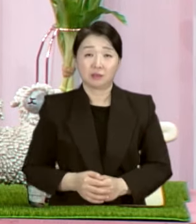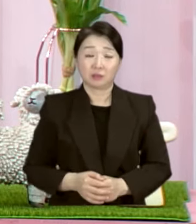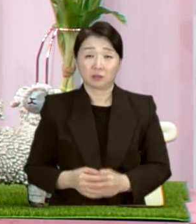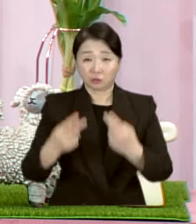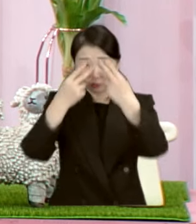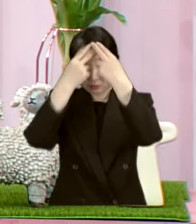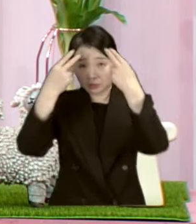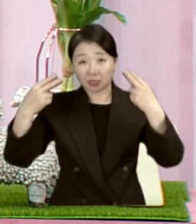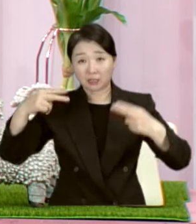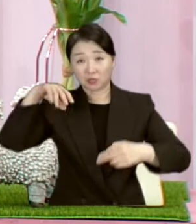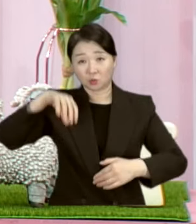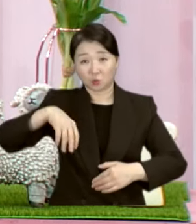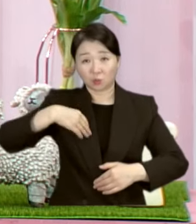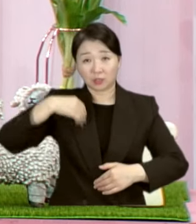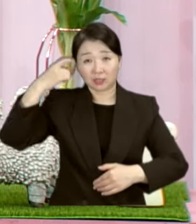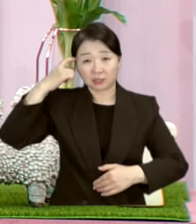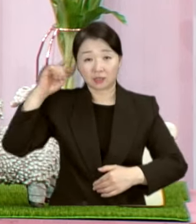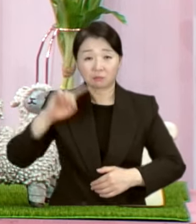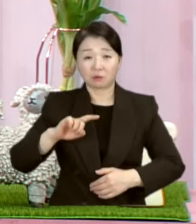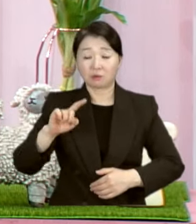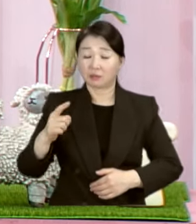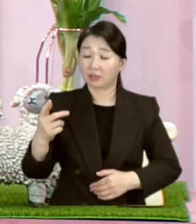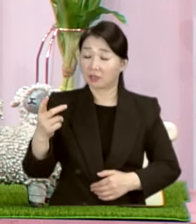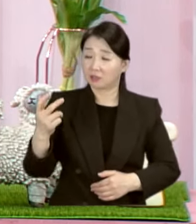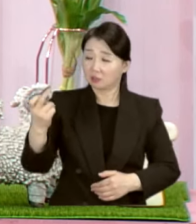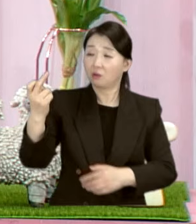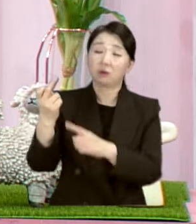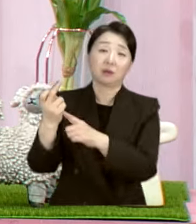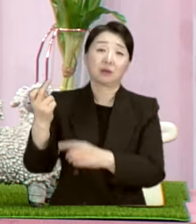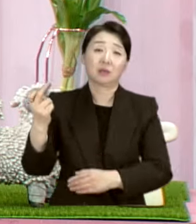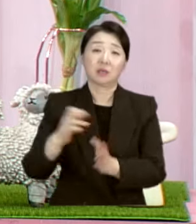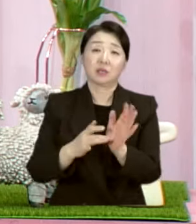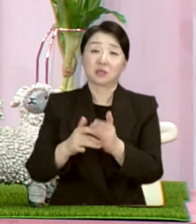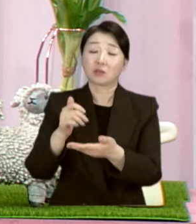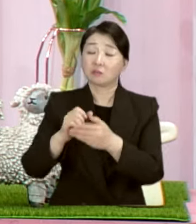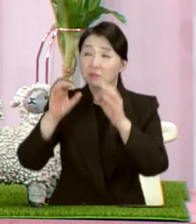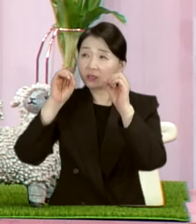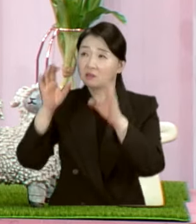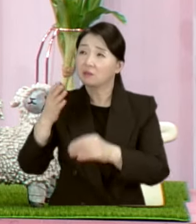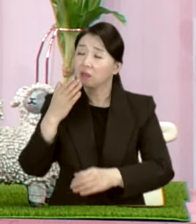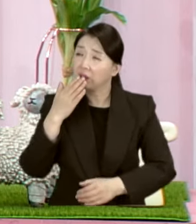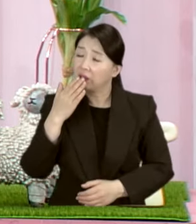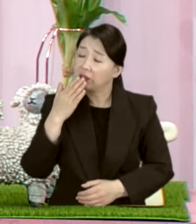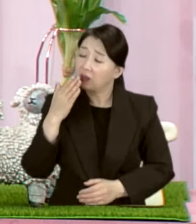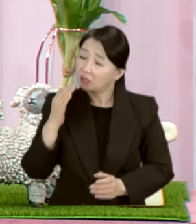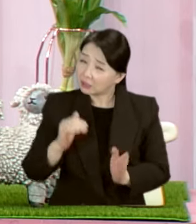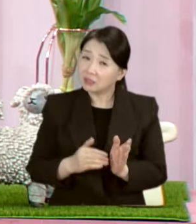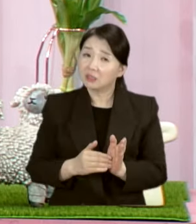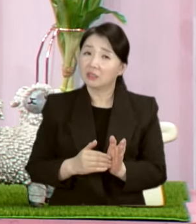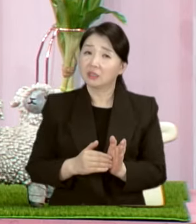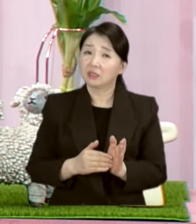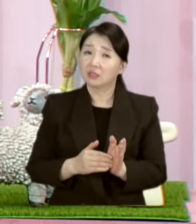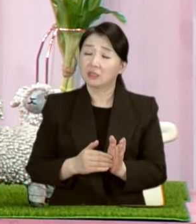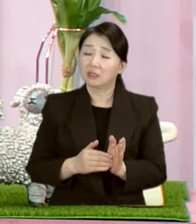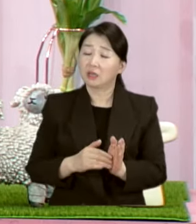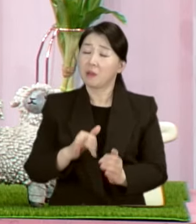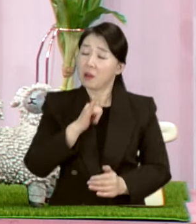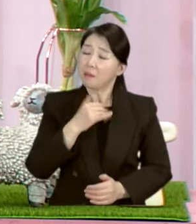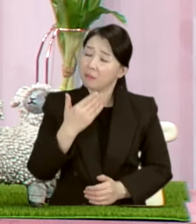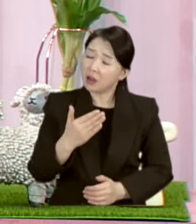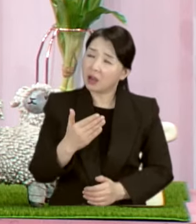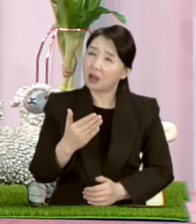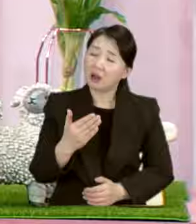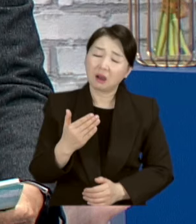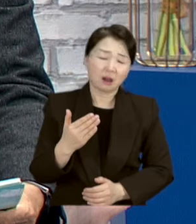장례식장에서 이런 생각이 들더라고요. 내가 그 형한테 예수님을 한 번이라도 전했으면 그 형이 극단적인